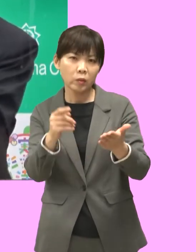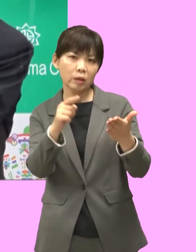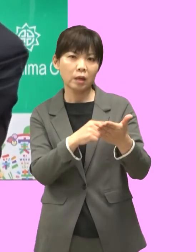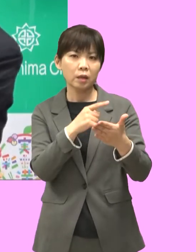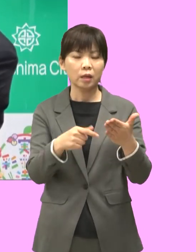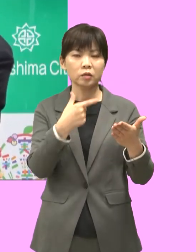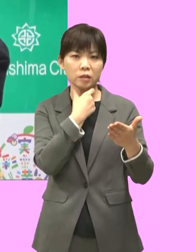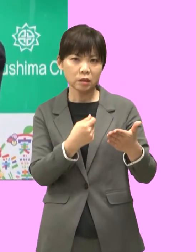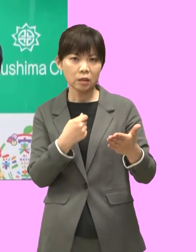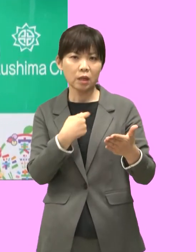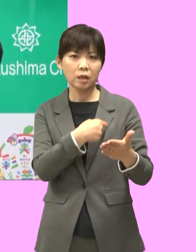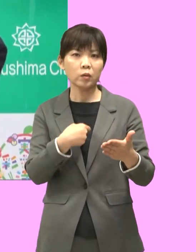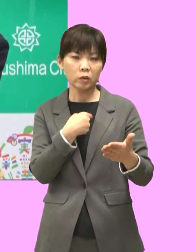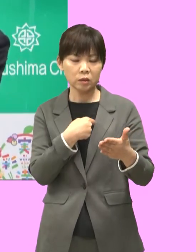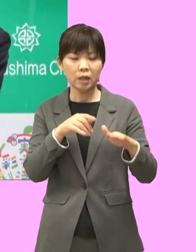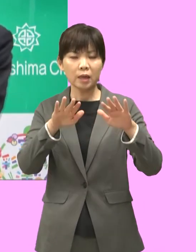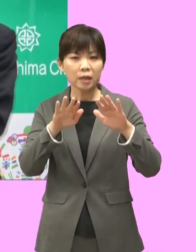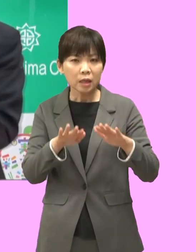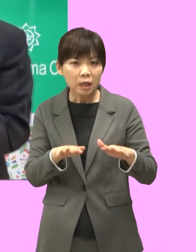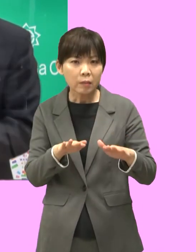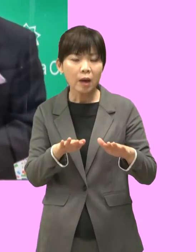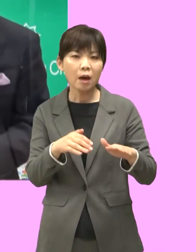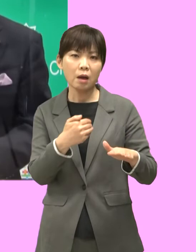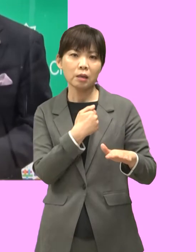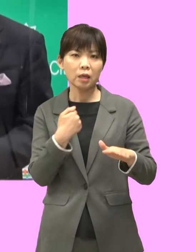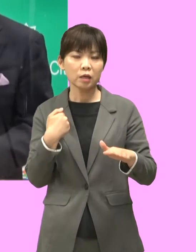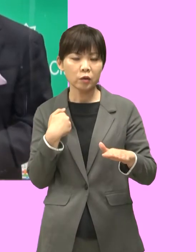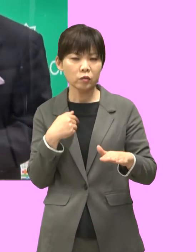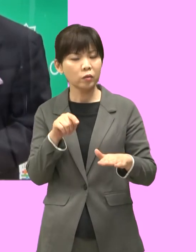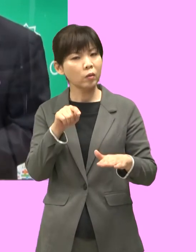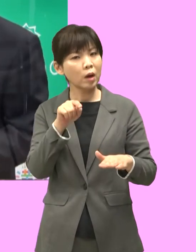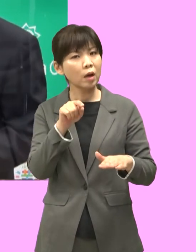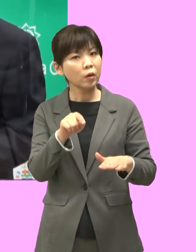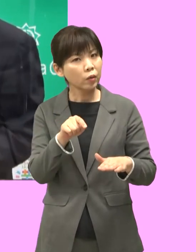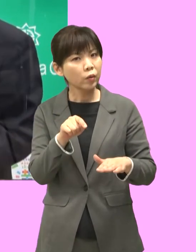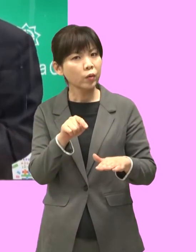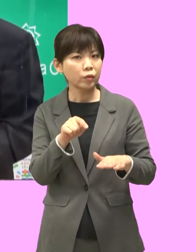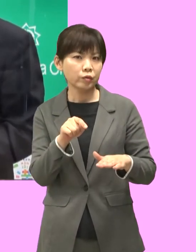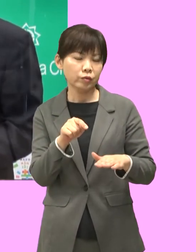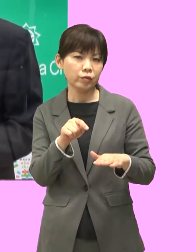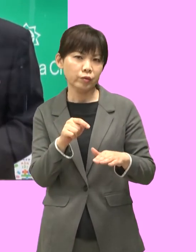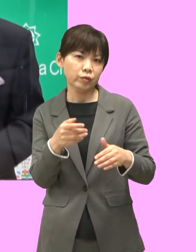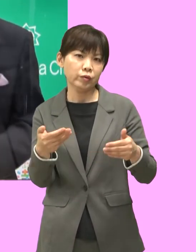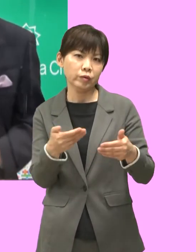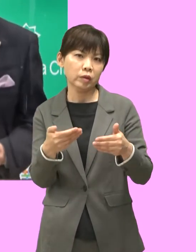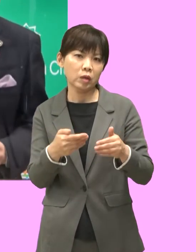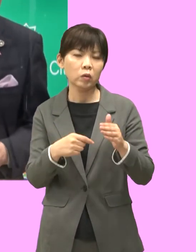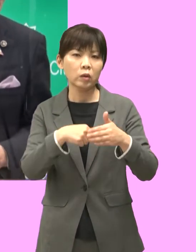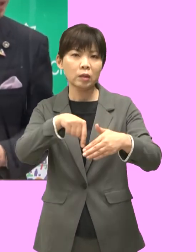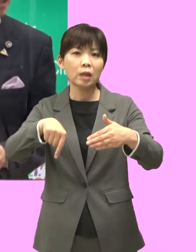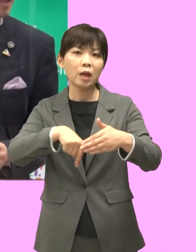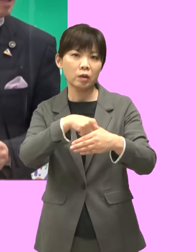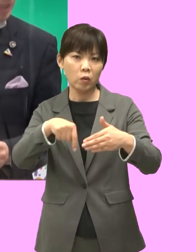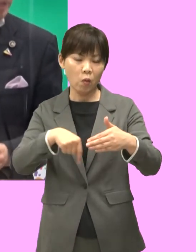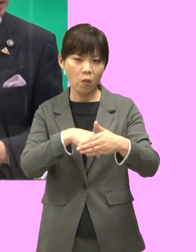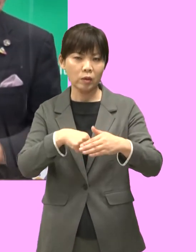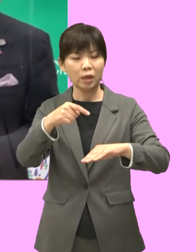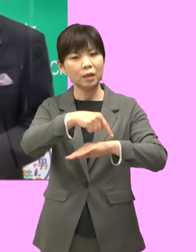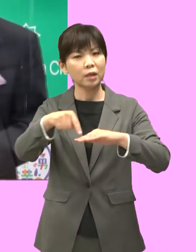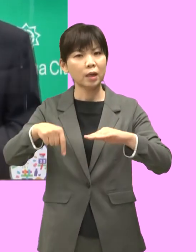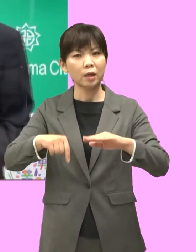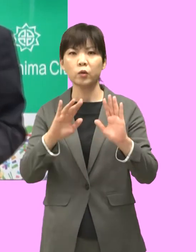でまず今やれるものはこういうだということで、まあその点ではその辺のパターン化してないわけですね。は